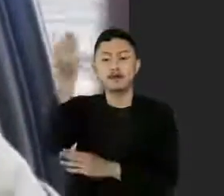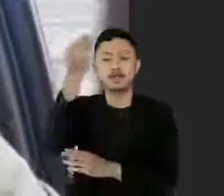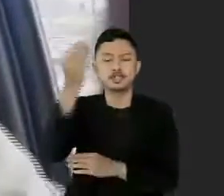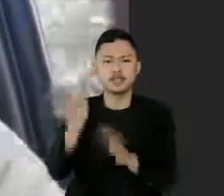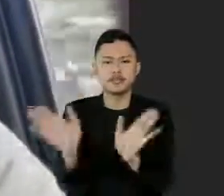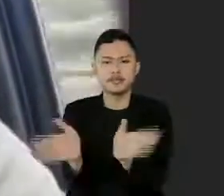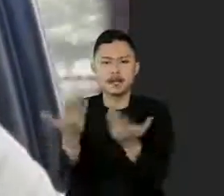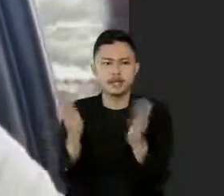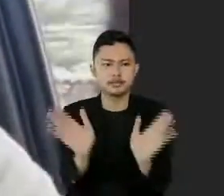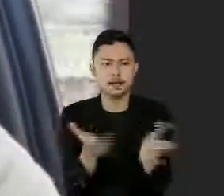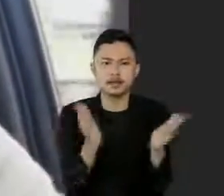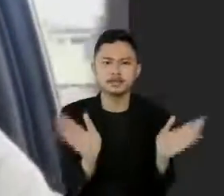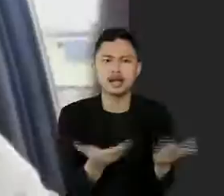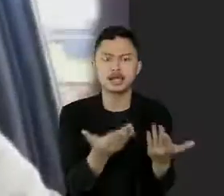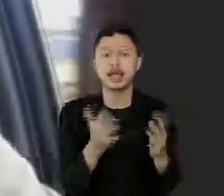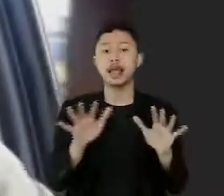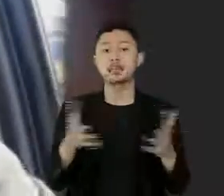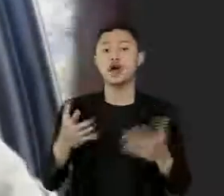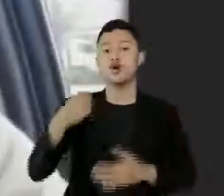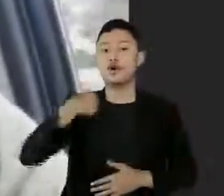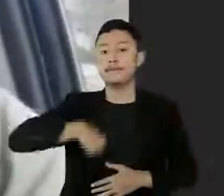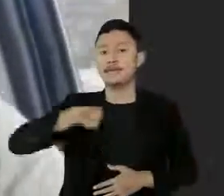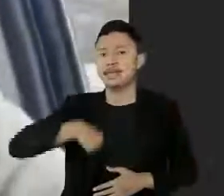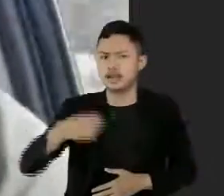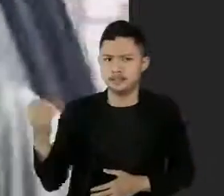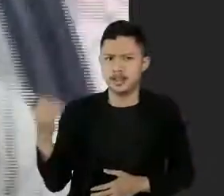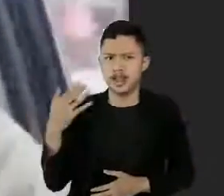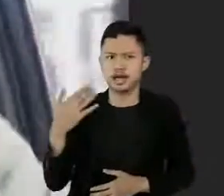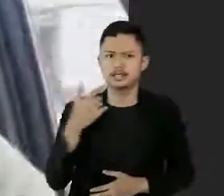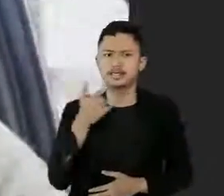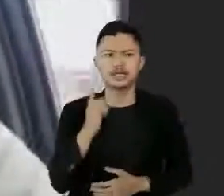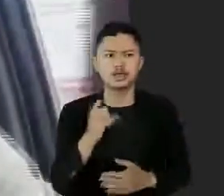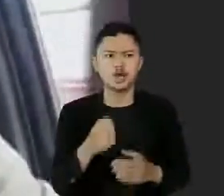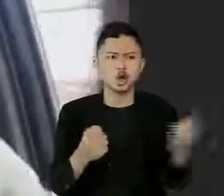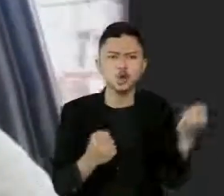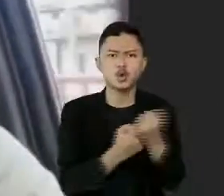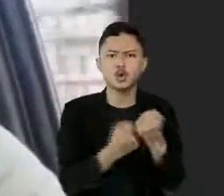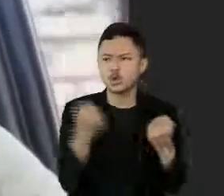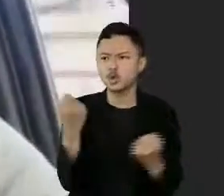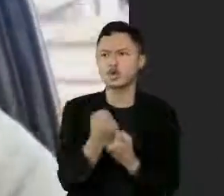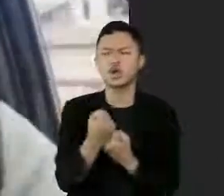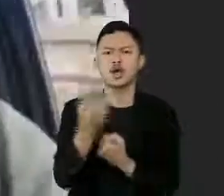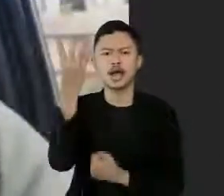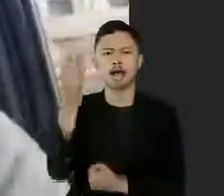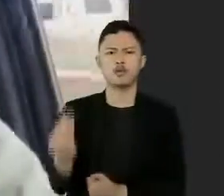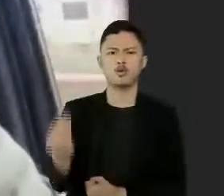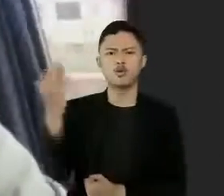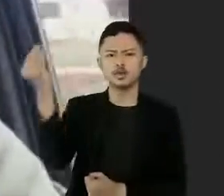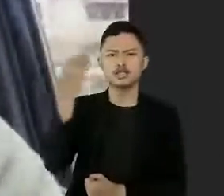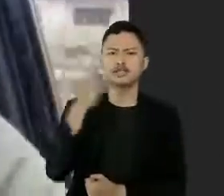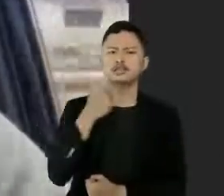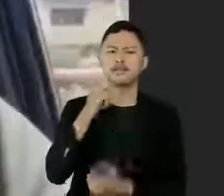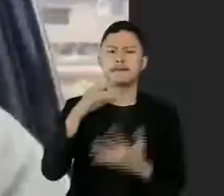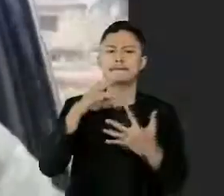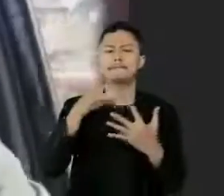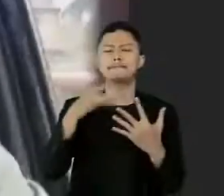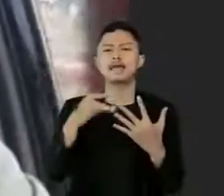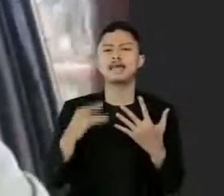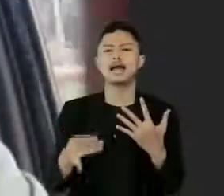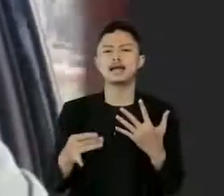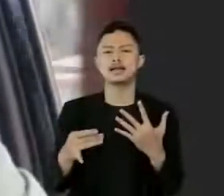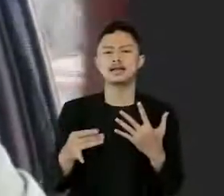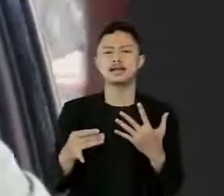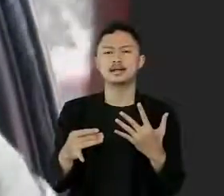pariwisata, apalagi Mas Menteri mendorong sangat keras, sangat kuat bahwa desa wisata ini adalah salah satu alternatif